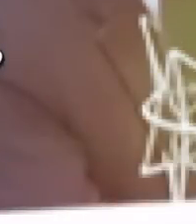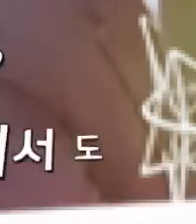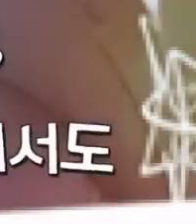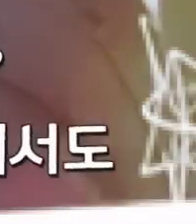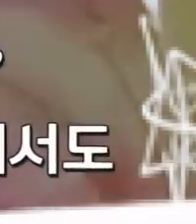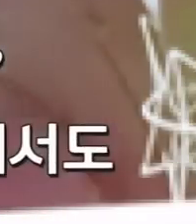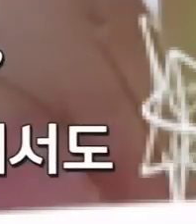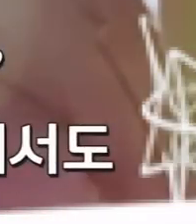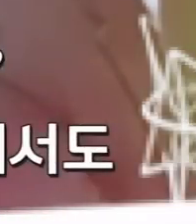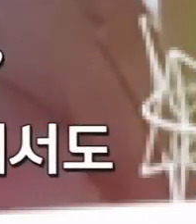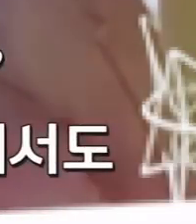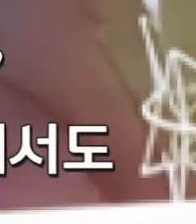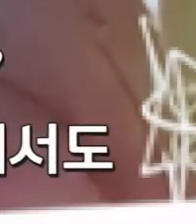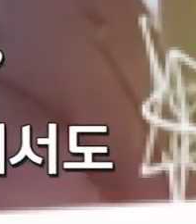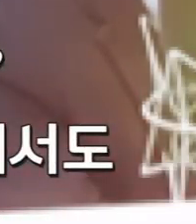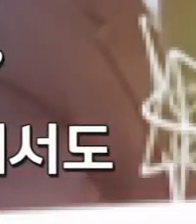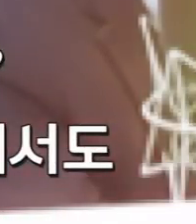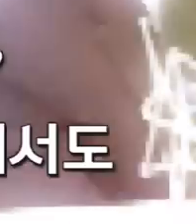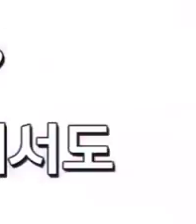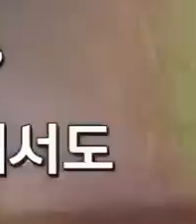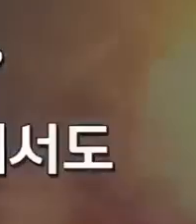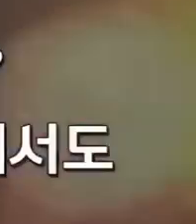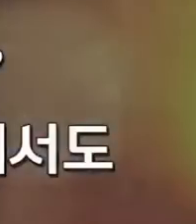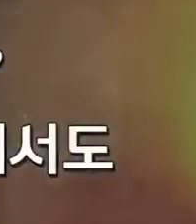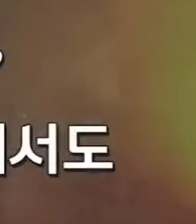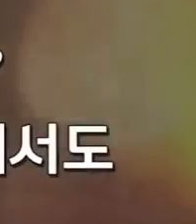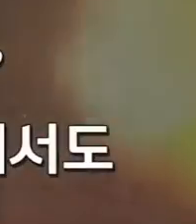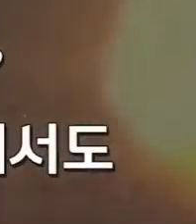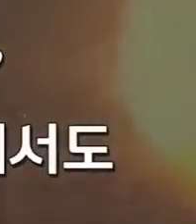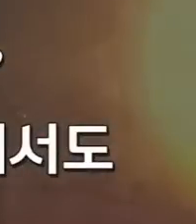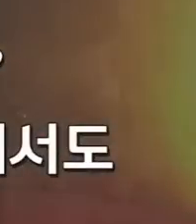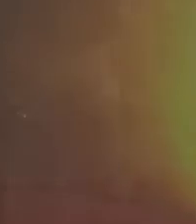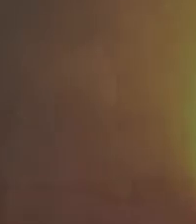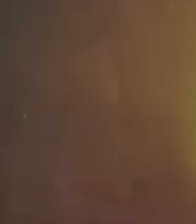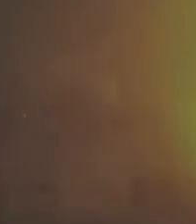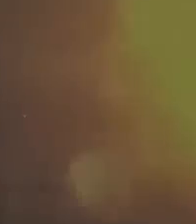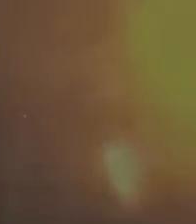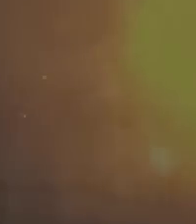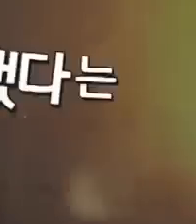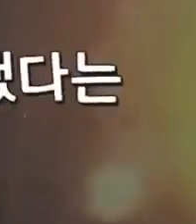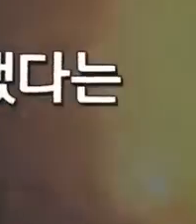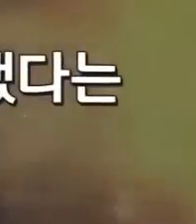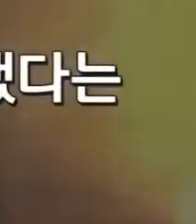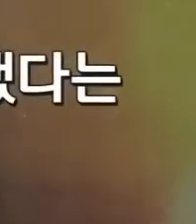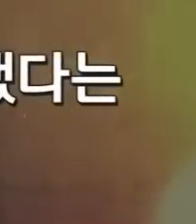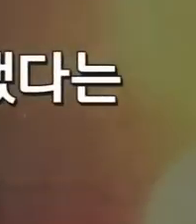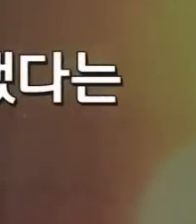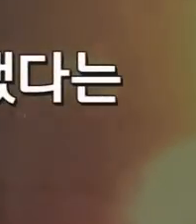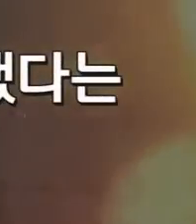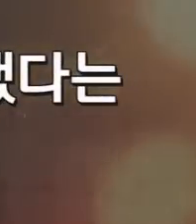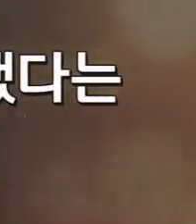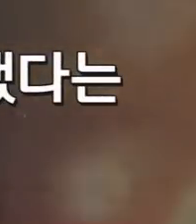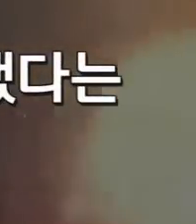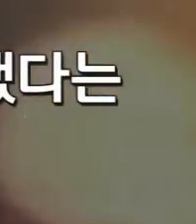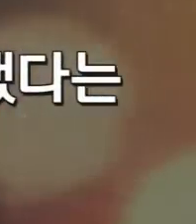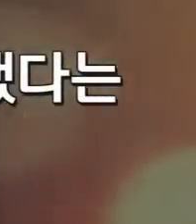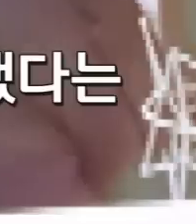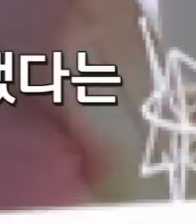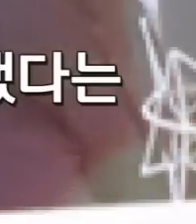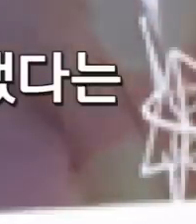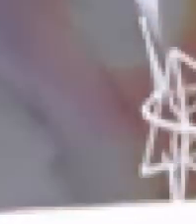사퇴하는 것이 옳지 않겠습니까라는 참모들의 건의에 윤석열 대통령께서도 뭐 민주당 같은 소리 하네 뭐 이런 얘기 했다는 보도가